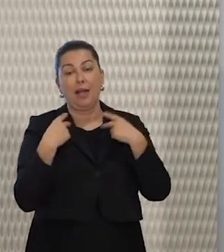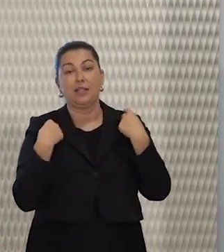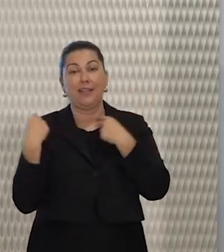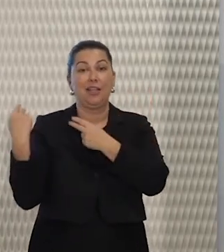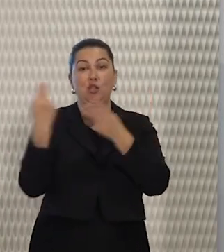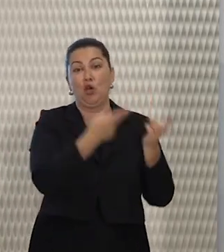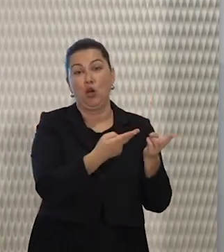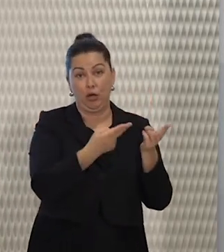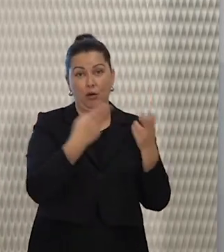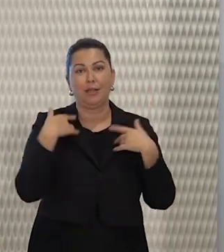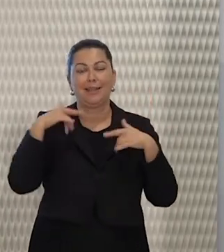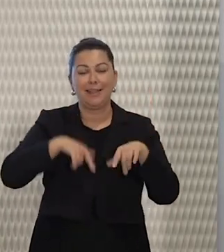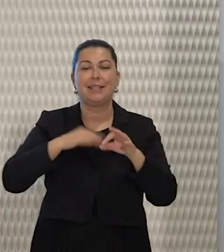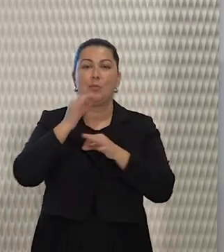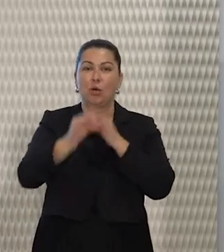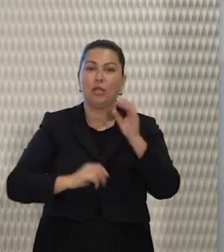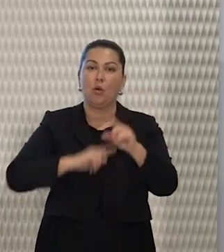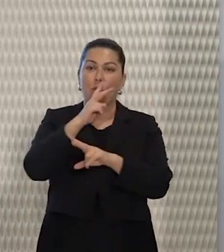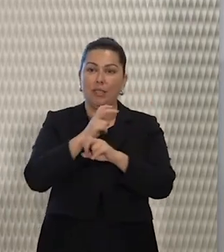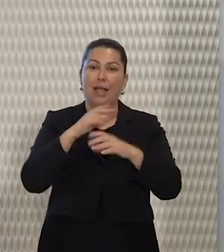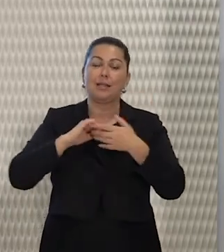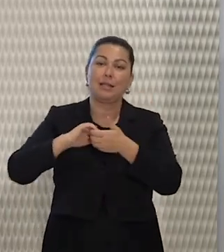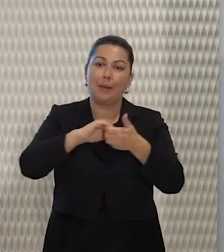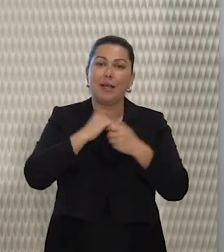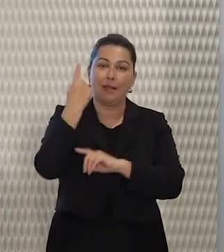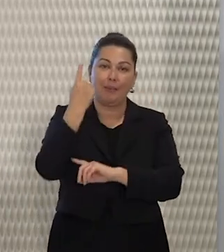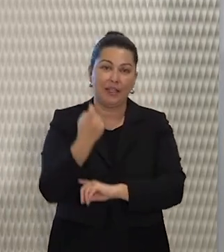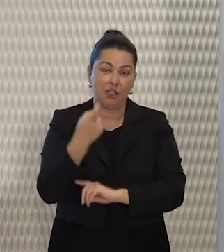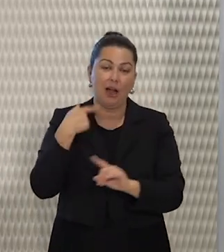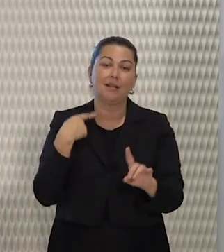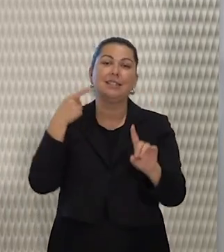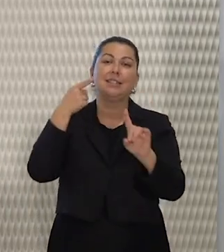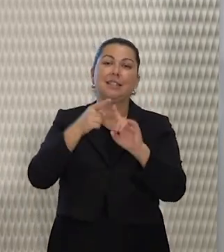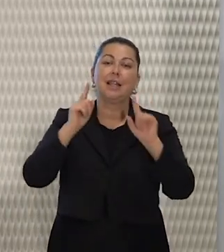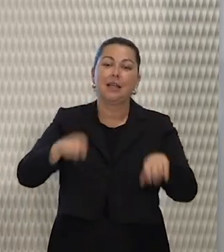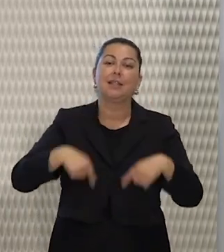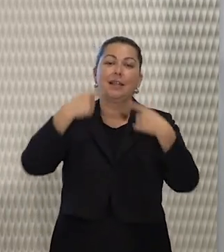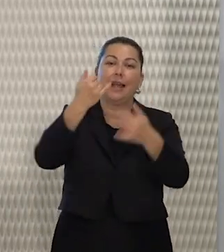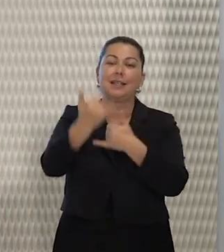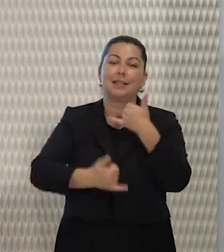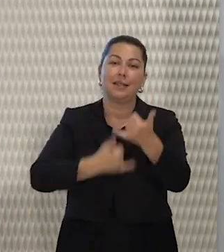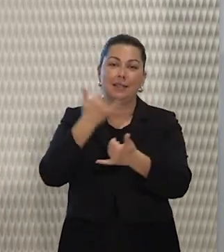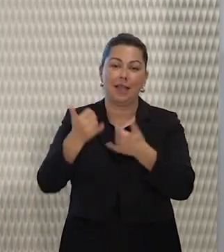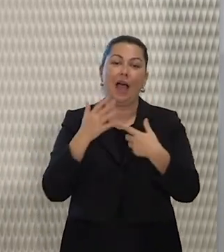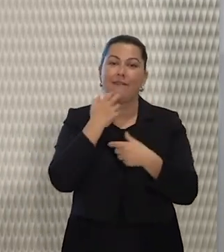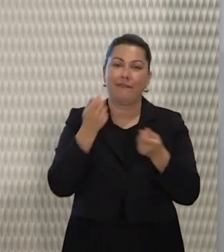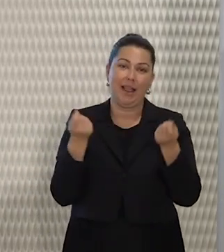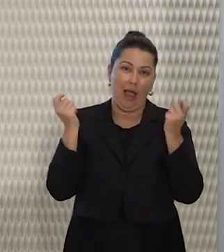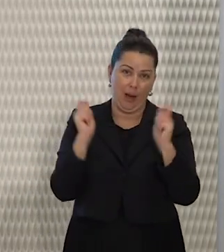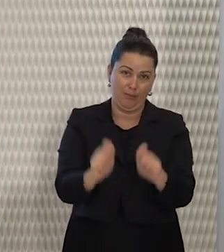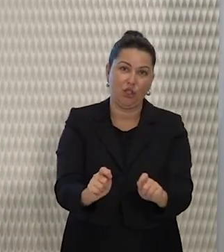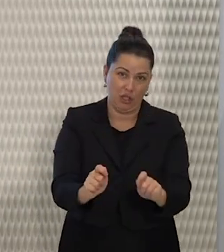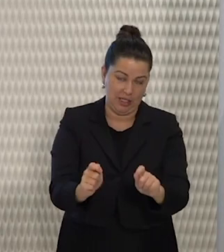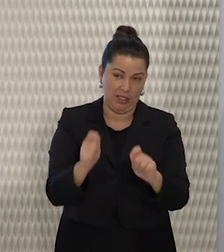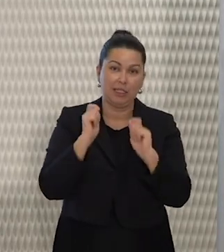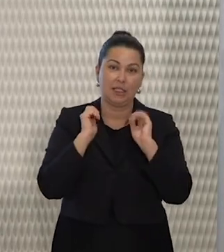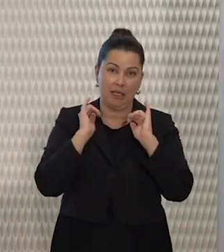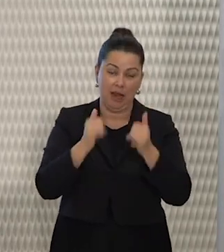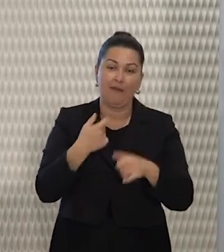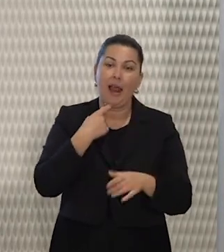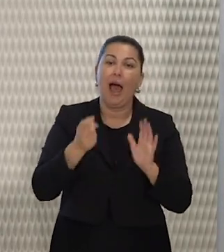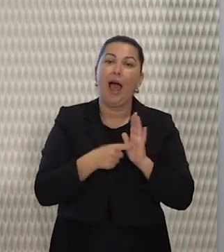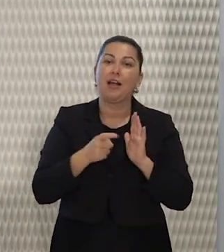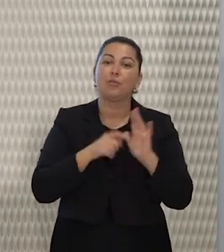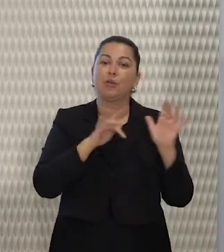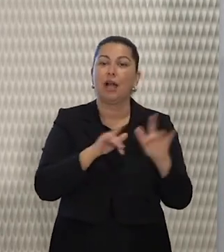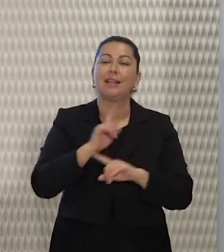Diesen Prozess haben wir in Oberösterreich gemeinsam gestartet, mit dem Ziel, das nächstes Jahr auch abzuschließen, weil es den Anspruch geben muss, man darf